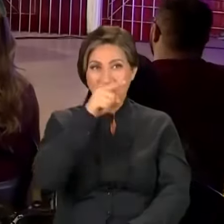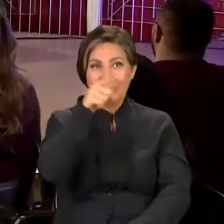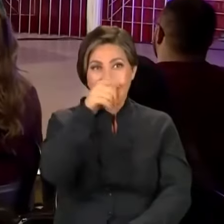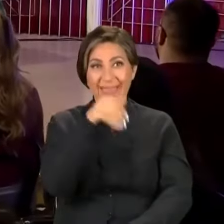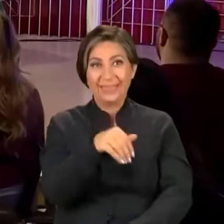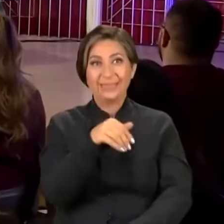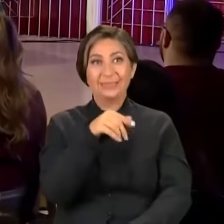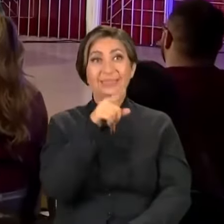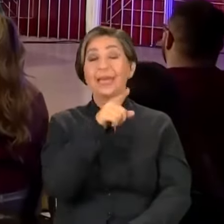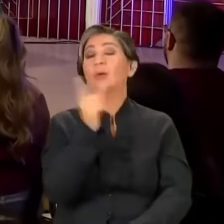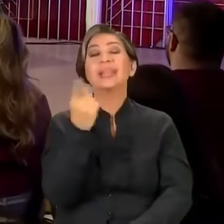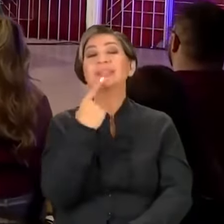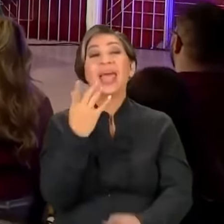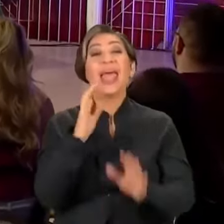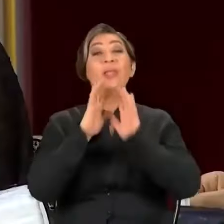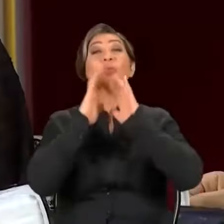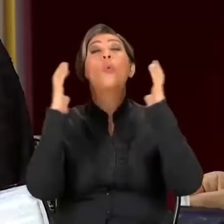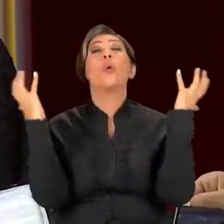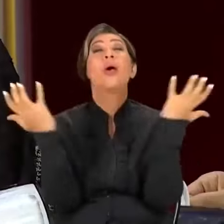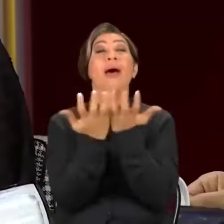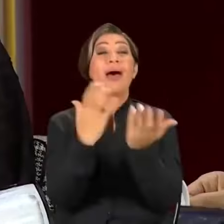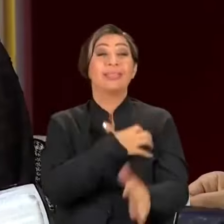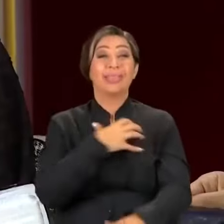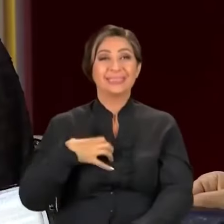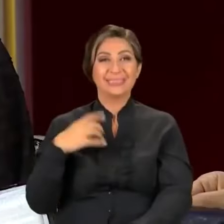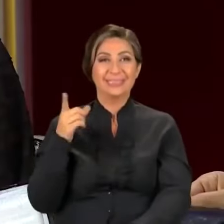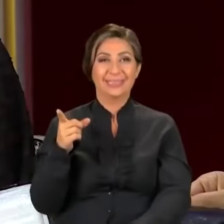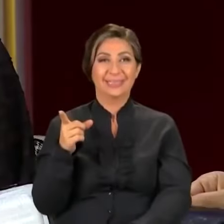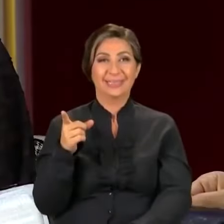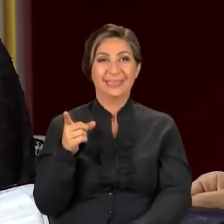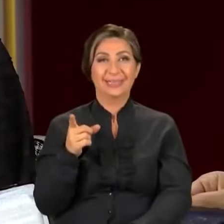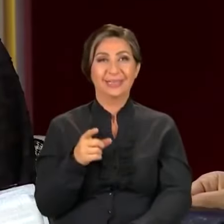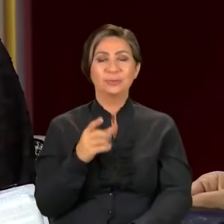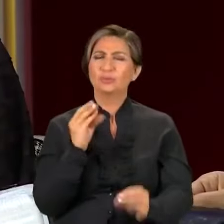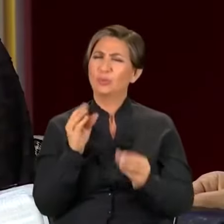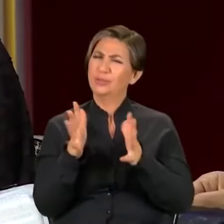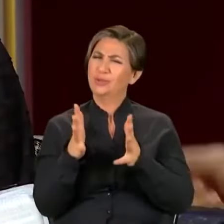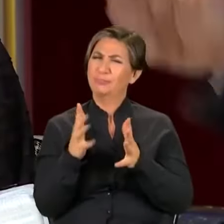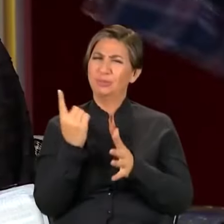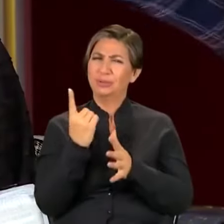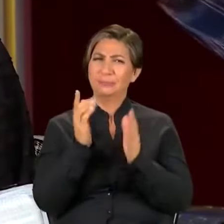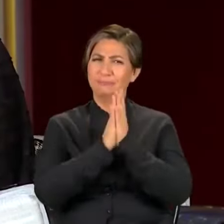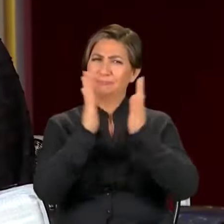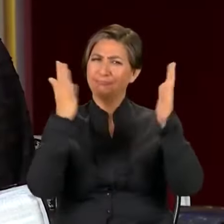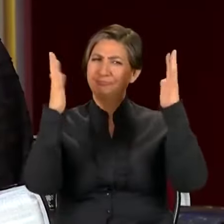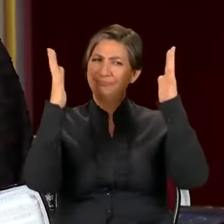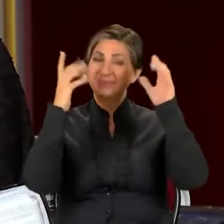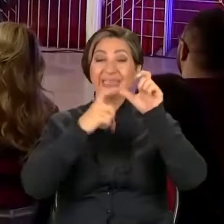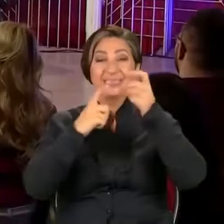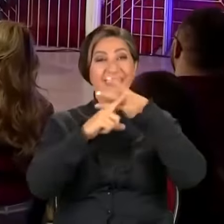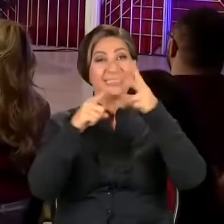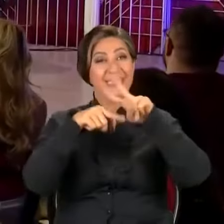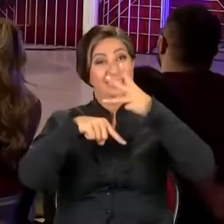geldim. Sen ona ne diyorsun? Evrenin annesi. Çok acayip bir şeymiş. Alkışlıyoruz Sezen